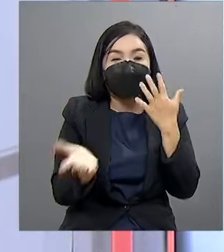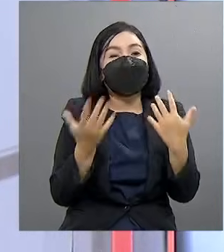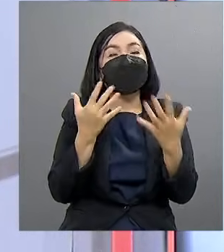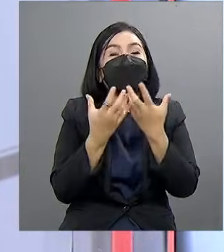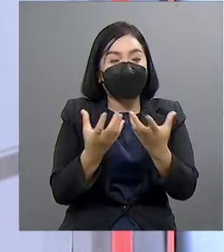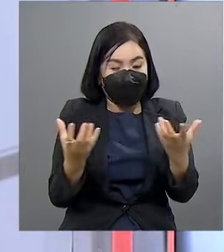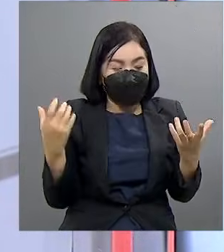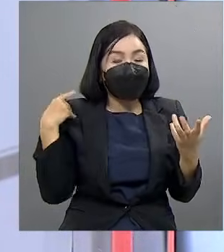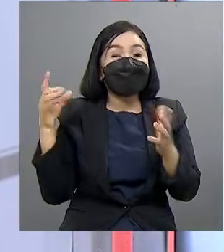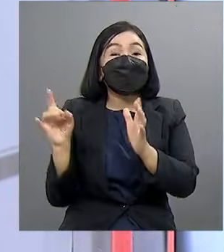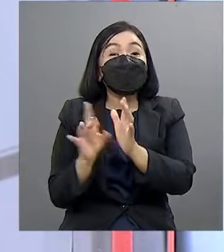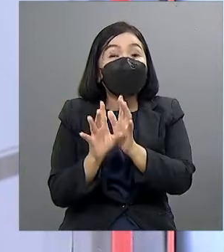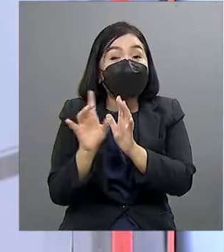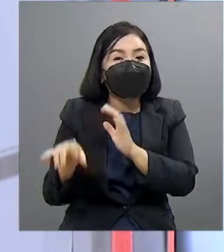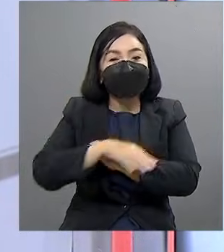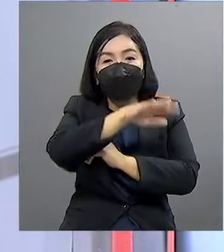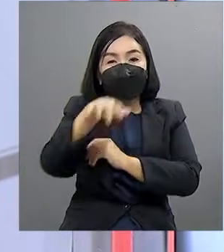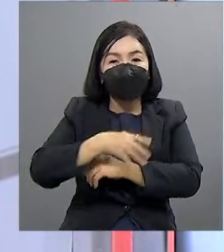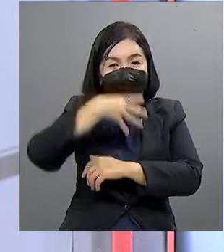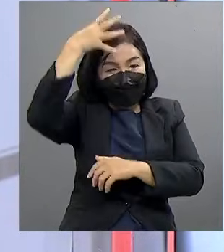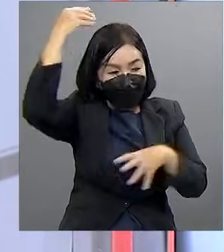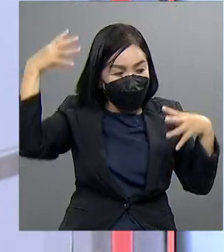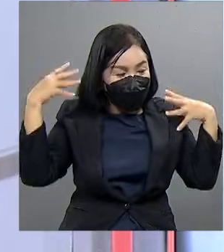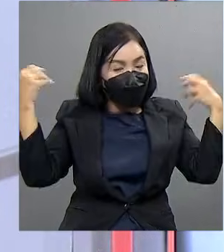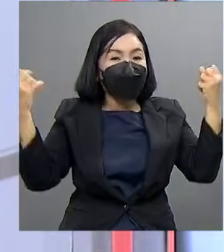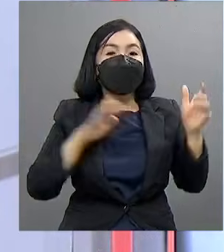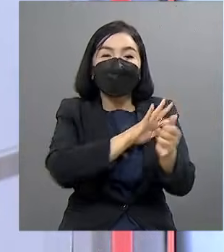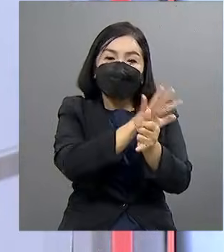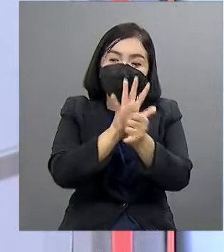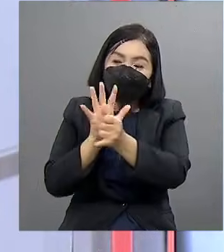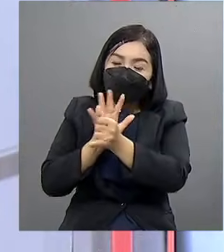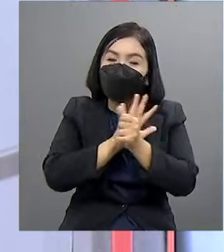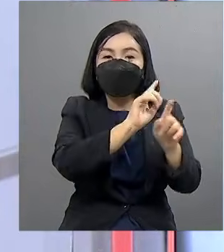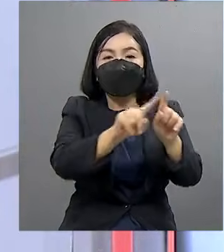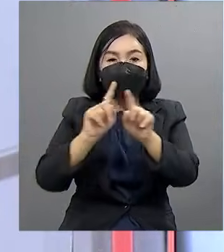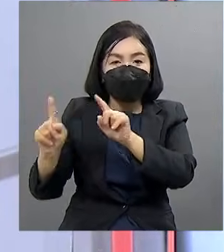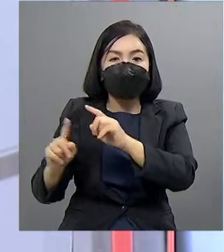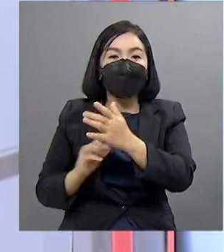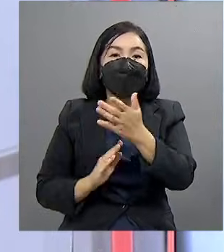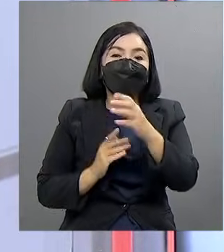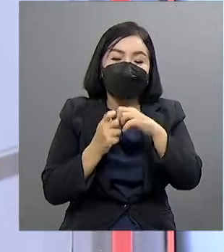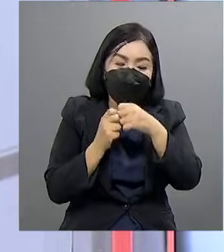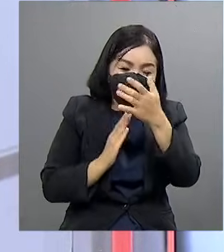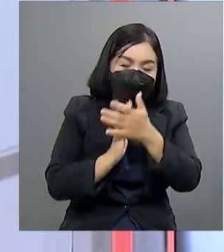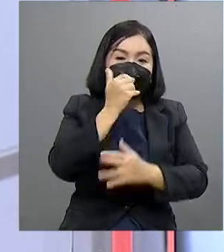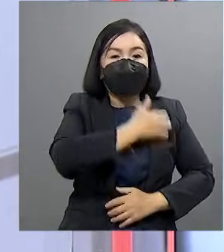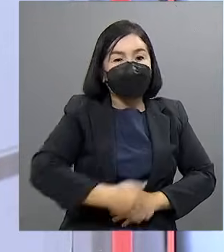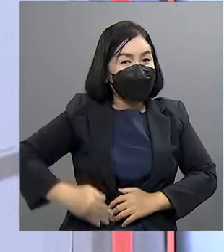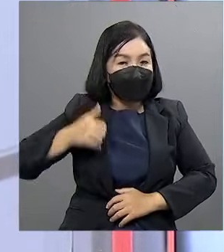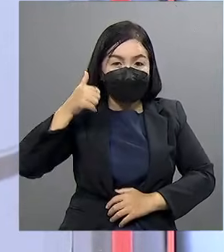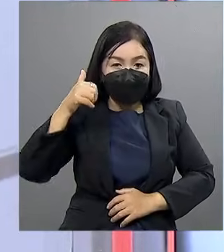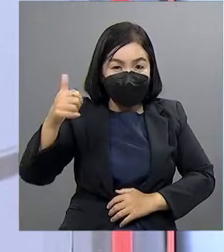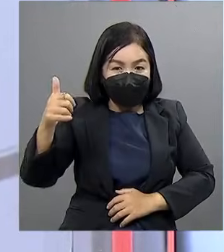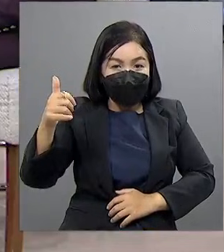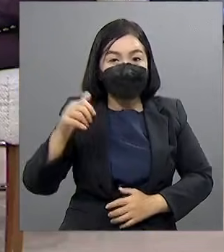ายนี้ขอให้สิ่งศักดิ์สิทธิ์คลุ้มครองทุกคนค่ะแคล้วคลาดจากพยันตรายทั้งปวงสุขภาพร่างกายแข็งแรง FYI คุ